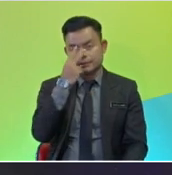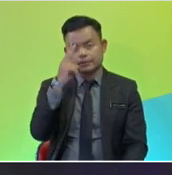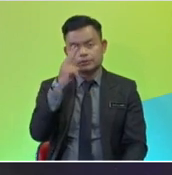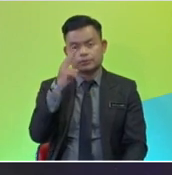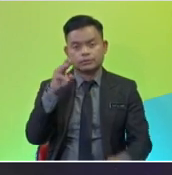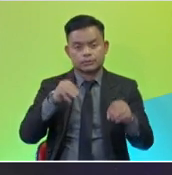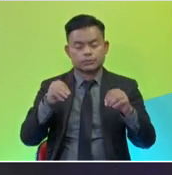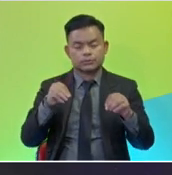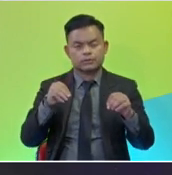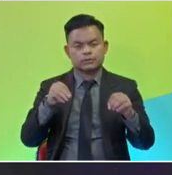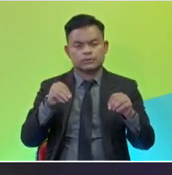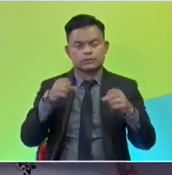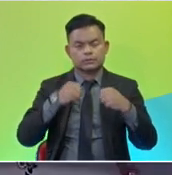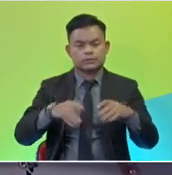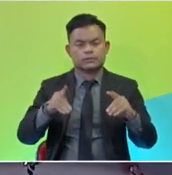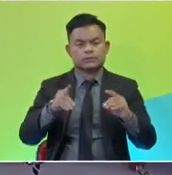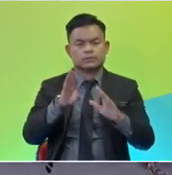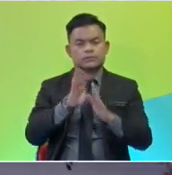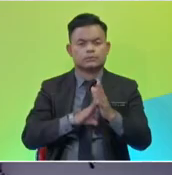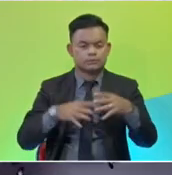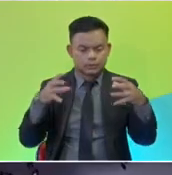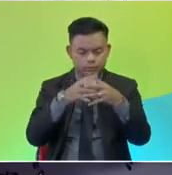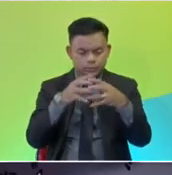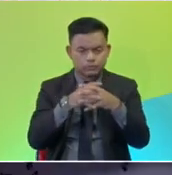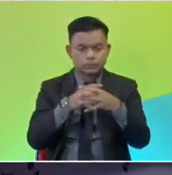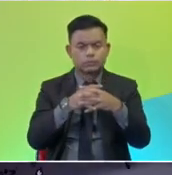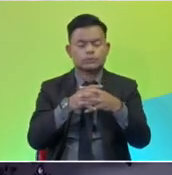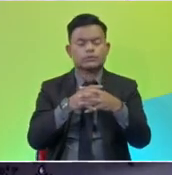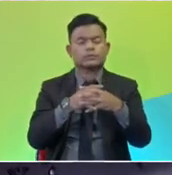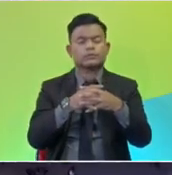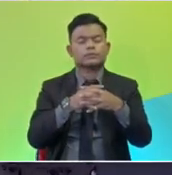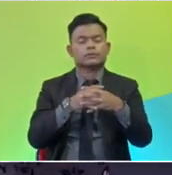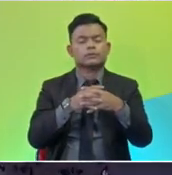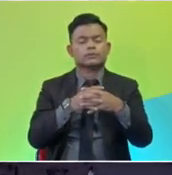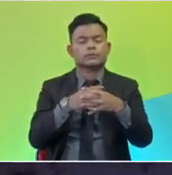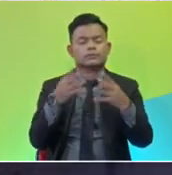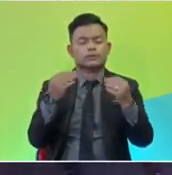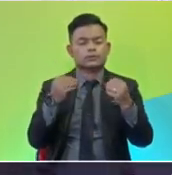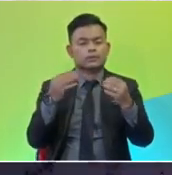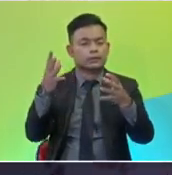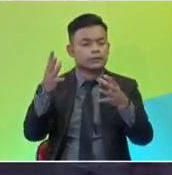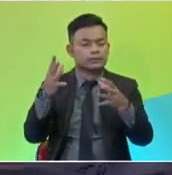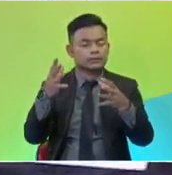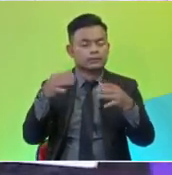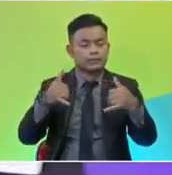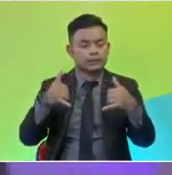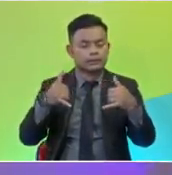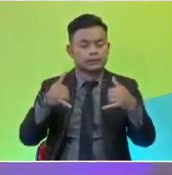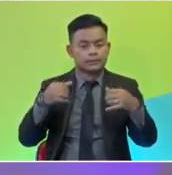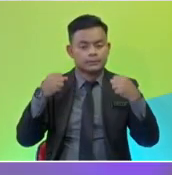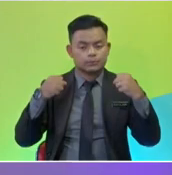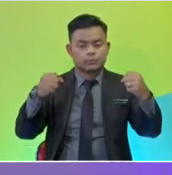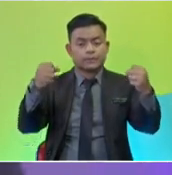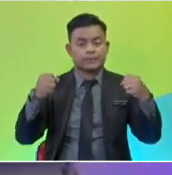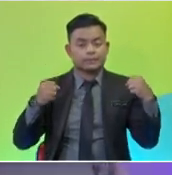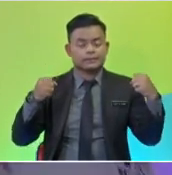dia tengah berebut semasa bermain buai jadi Ini mesti kat taman permainan okey ini berebut semasa bermain